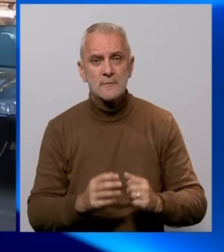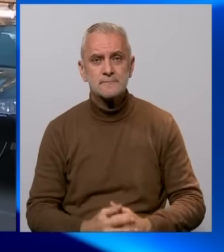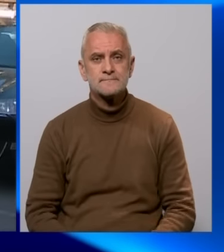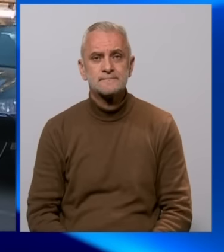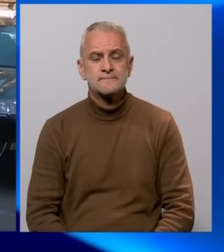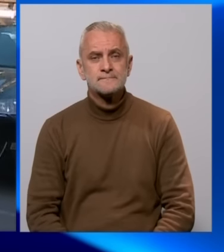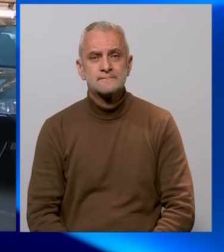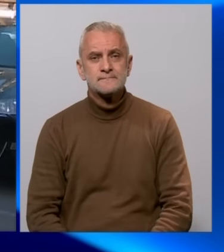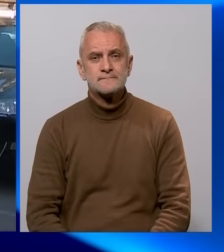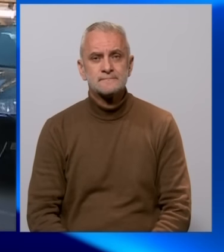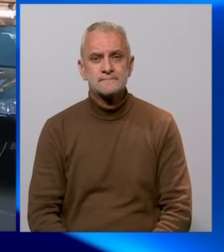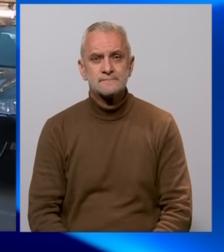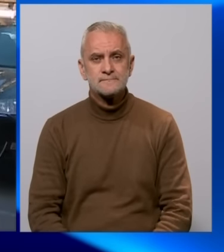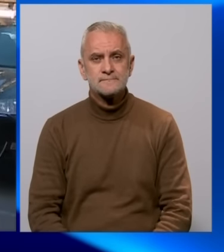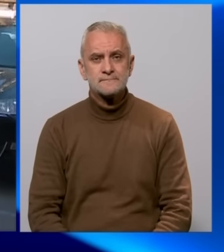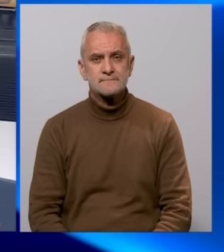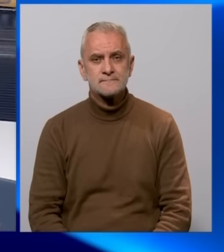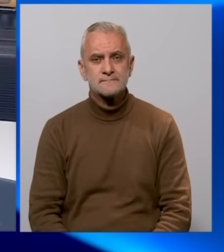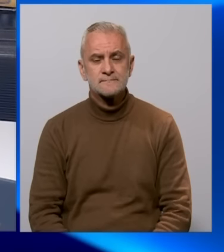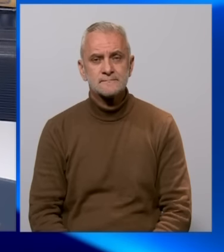Milišić.